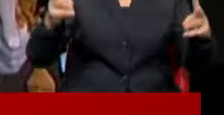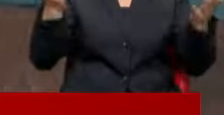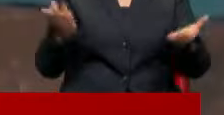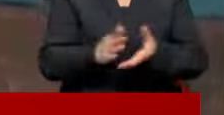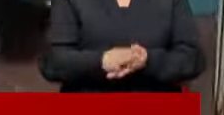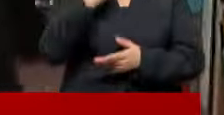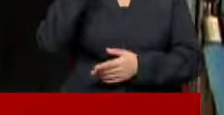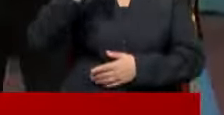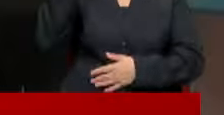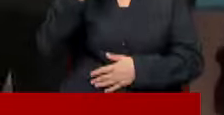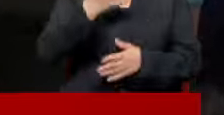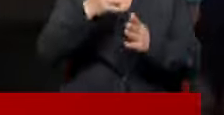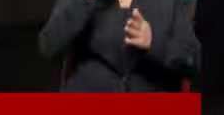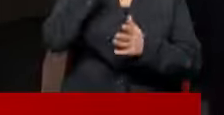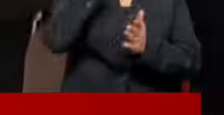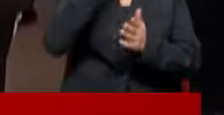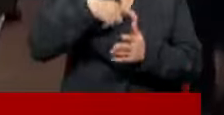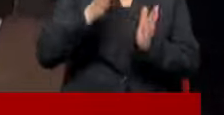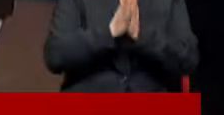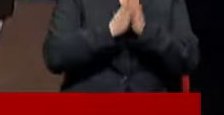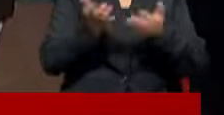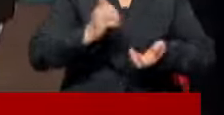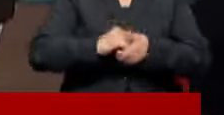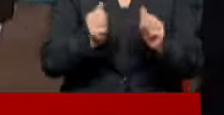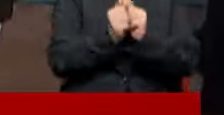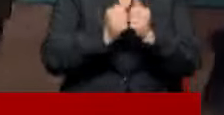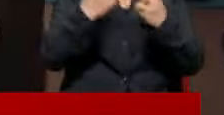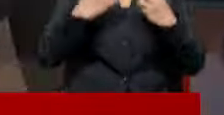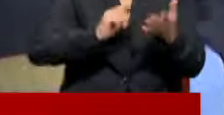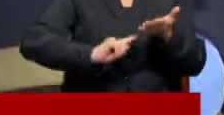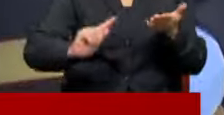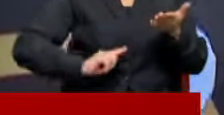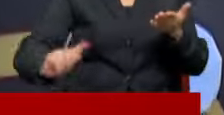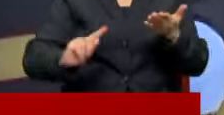aydınlatmaktadır. Cumhurbaşkanı Anıtkabir özel defterine birlik ve beraberlik mesajını